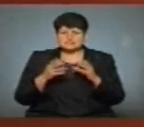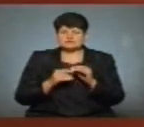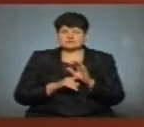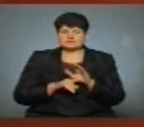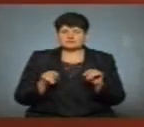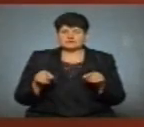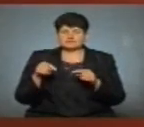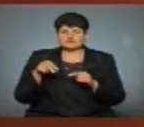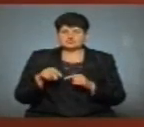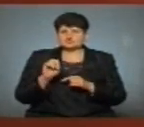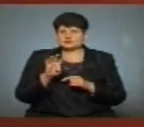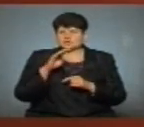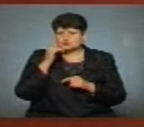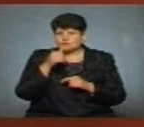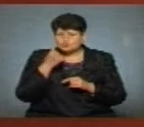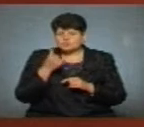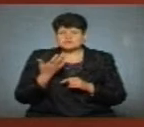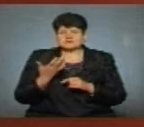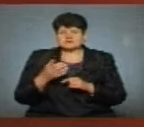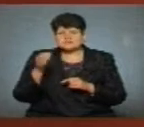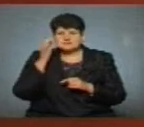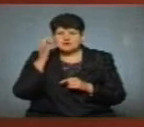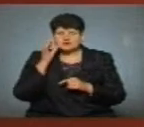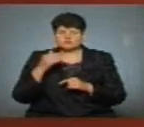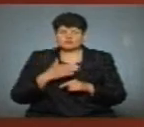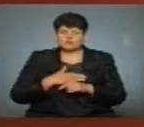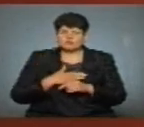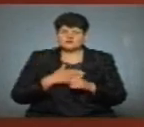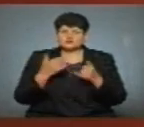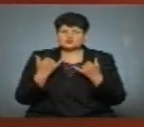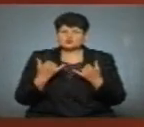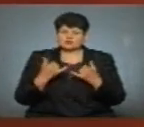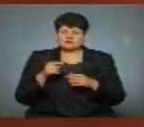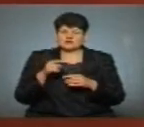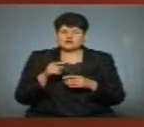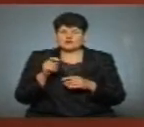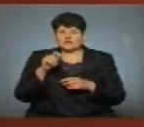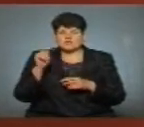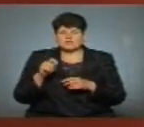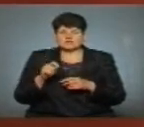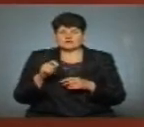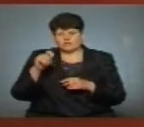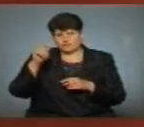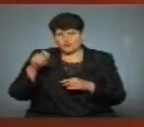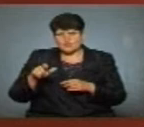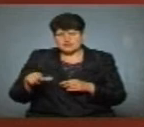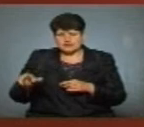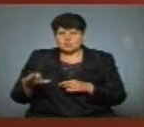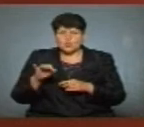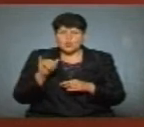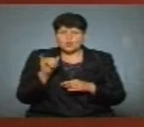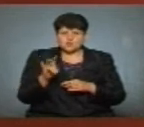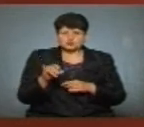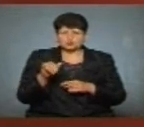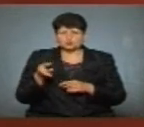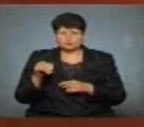у 2014 році, але все ж таки згадуємо ми сьогодні і вояків ОУН УПА, і новітніх героїв,